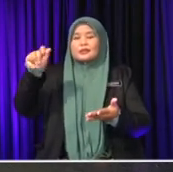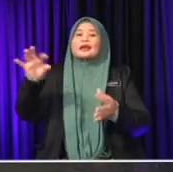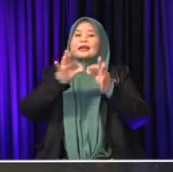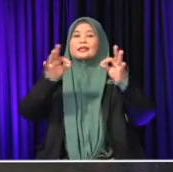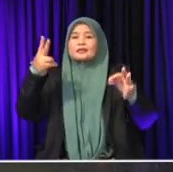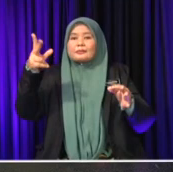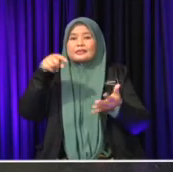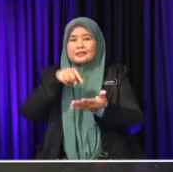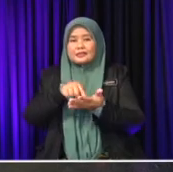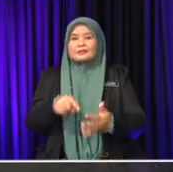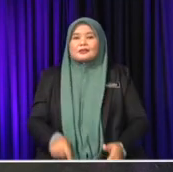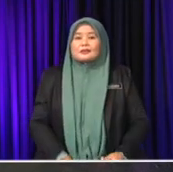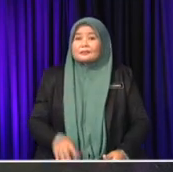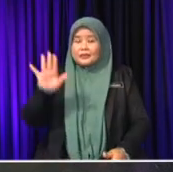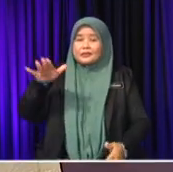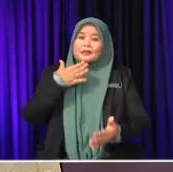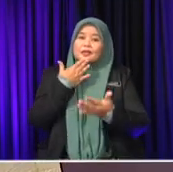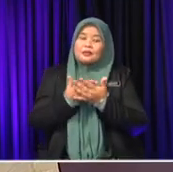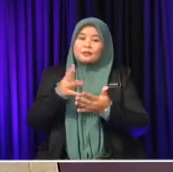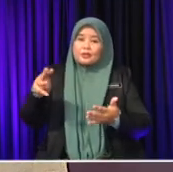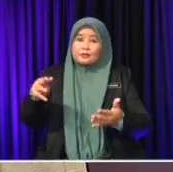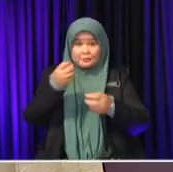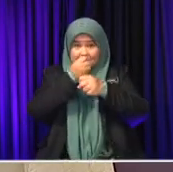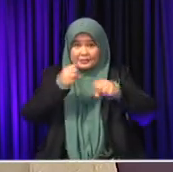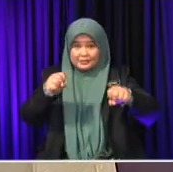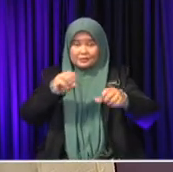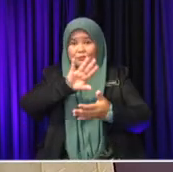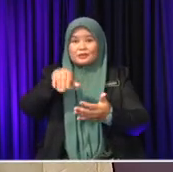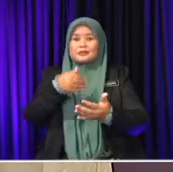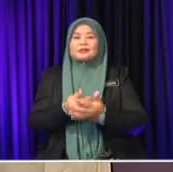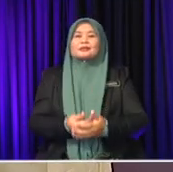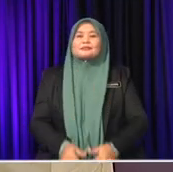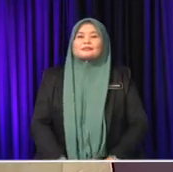ini Baiklah murid-murid dan bersedia semuanya